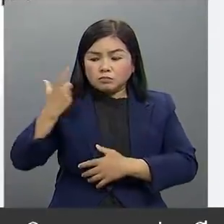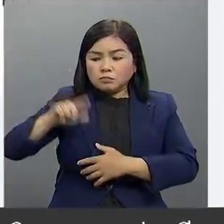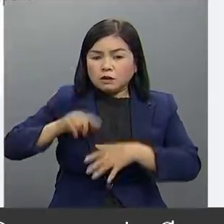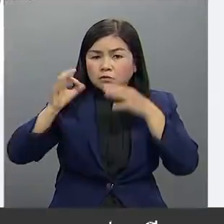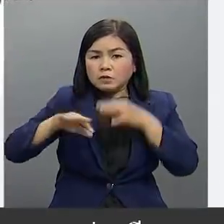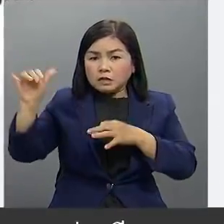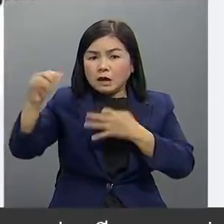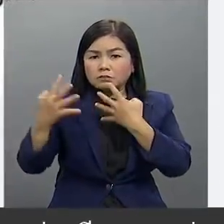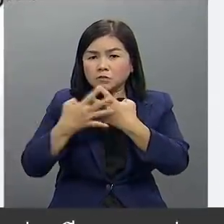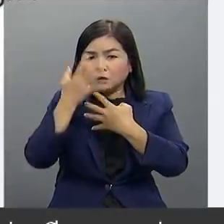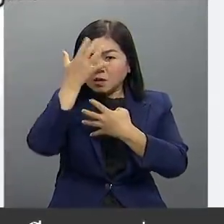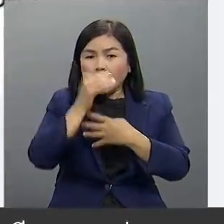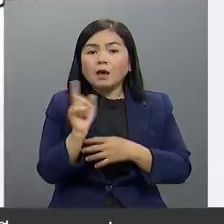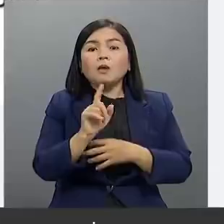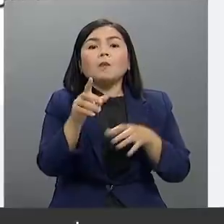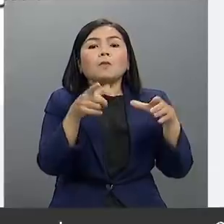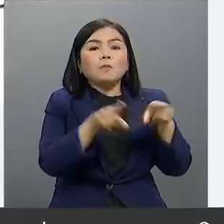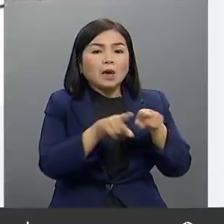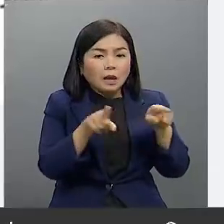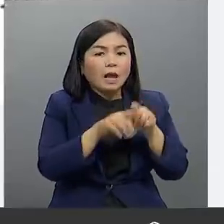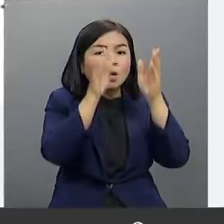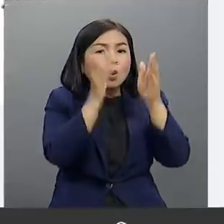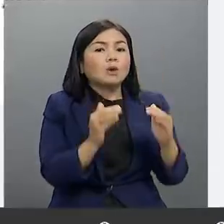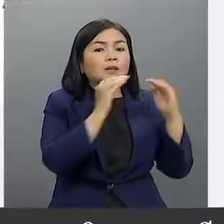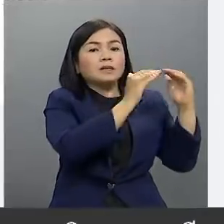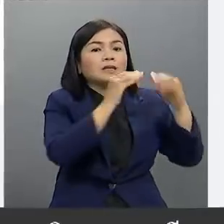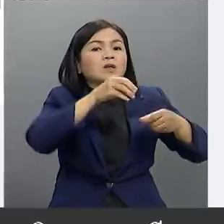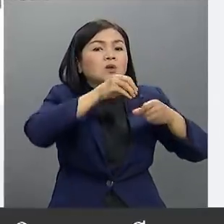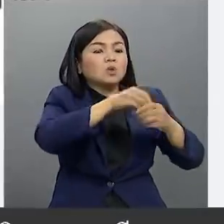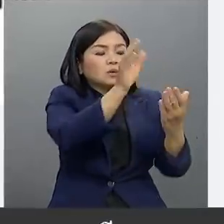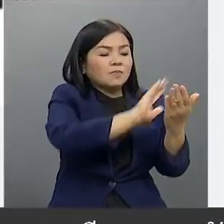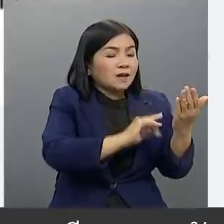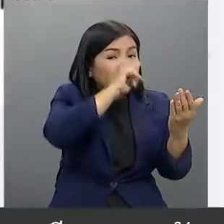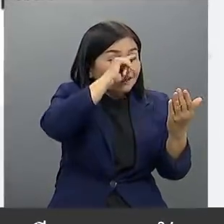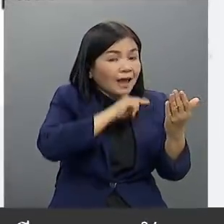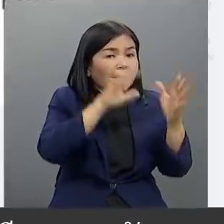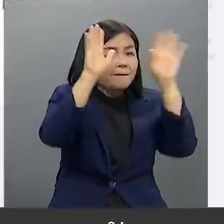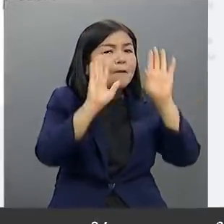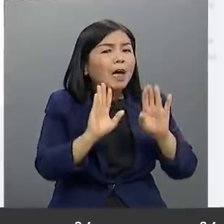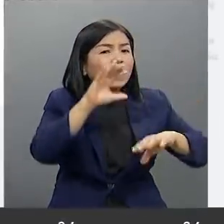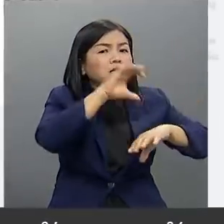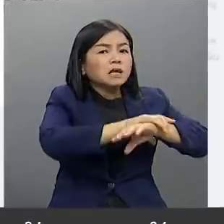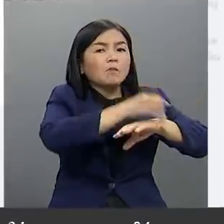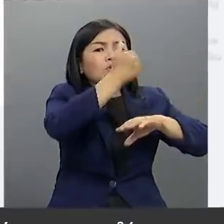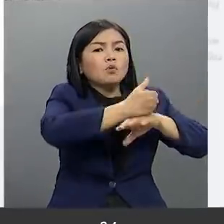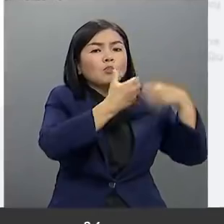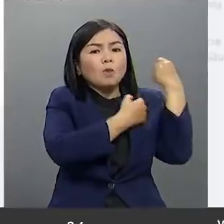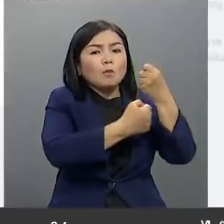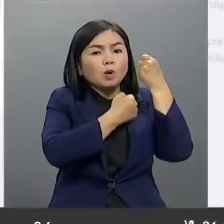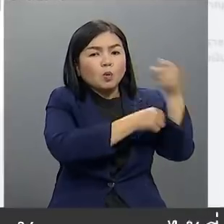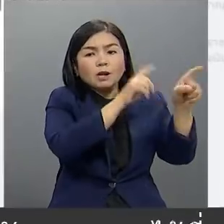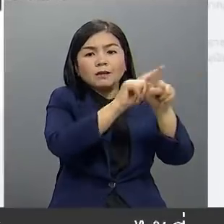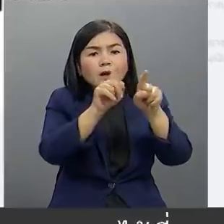อันนาสตี้อินเตอร์เนชั่นแนลประเทศไทยออกแถลงการณ์นะครับระบุรู้จักการดำเนินคดีต่อแกนนำและผู้เข้าร่วมการชุมนุมตั้งแต่